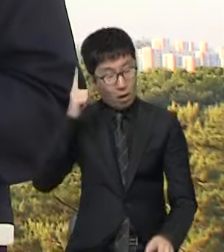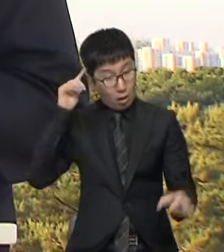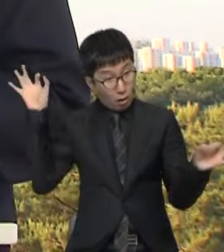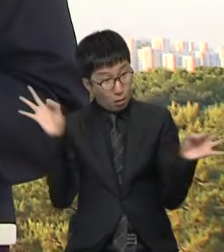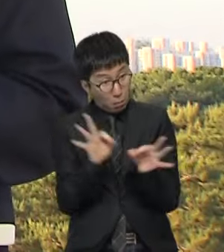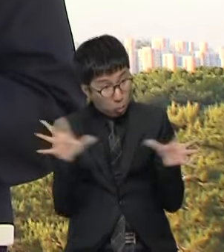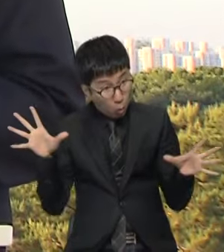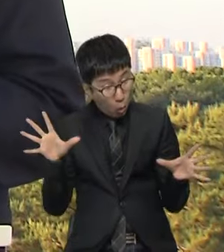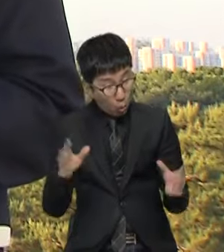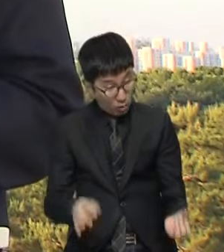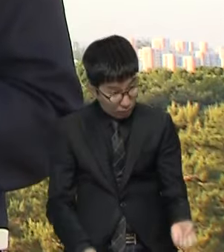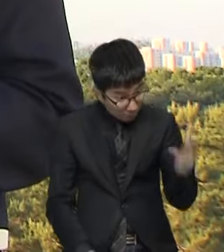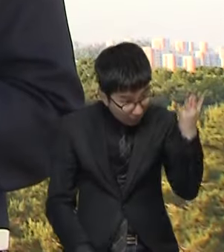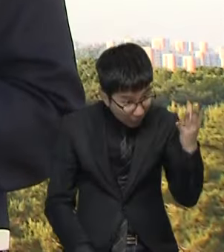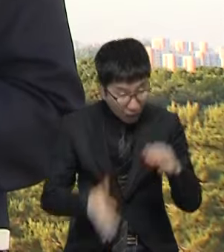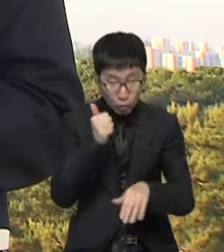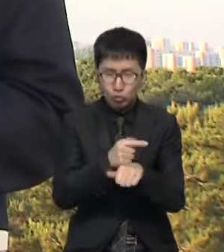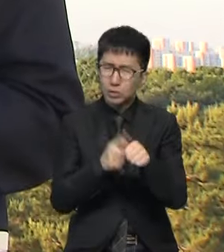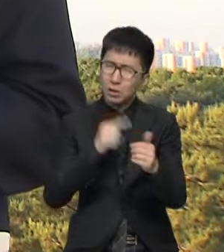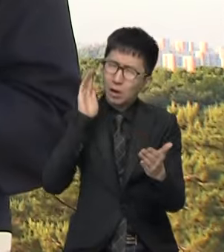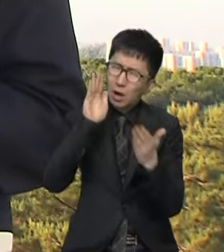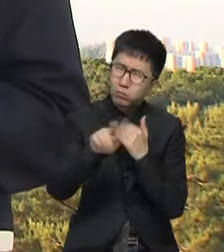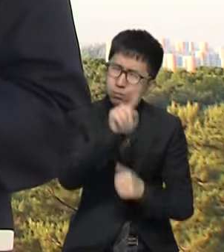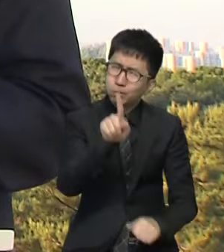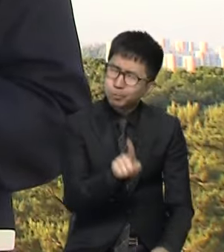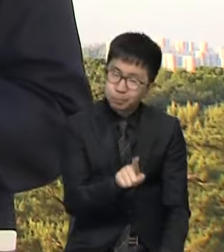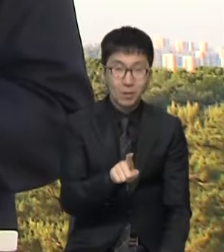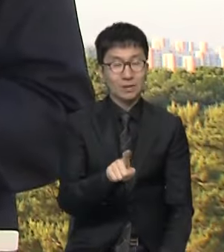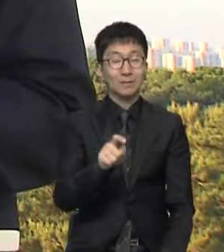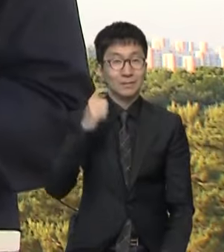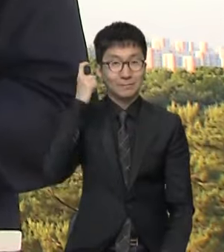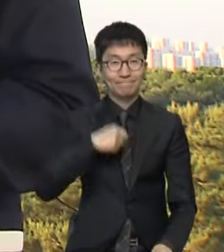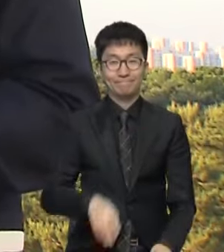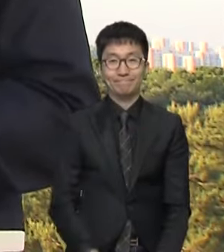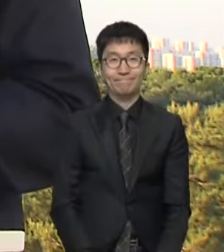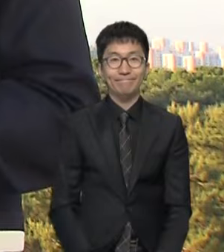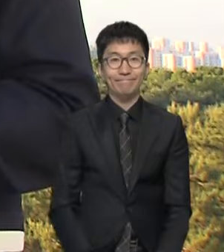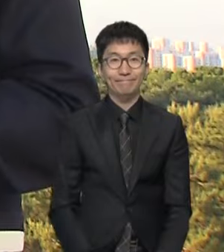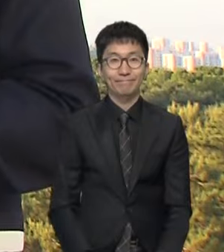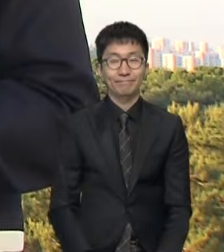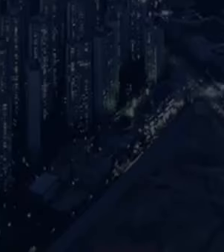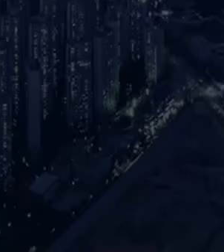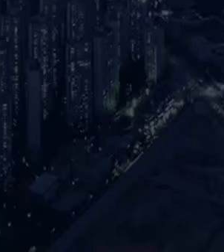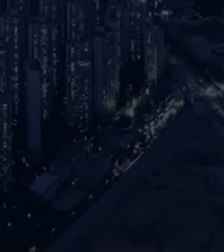경선 결과가 당내에 어떤 파장을 가져올지 주목됩니다. SBS 한소희입니다.